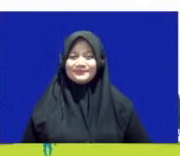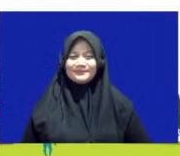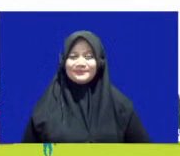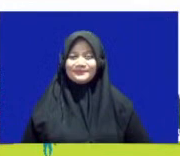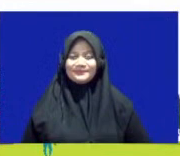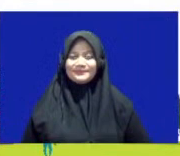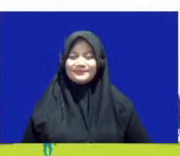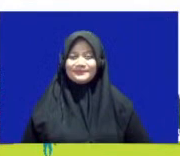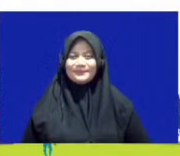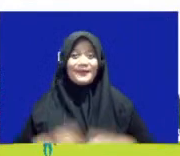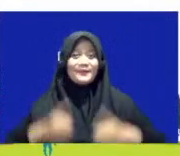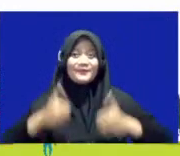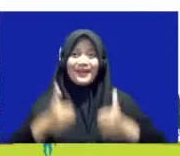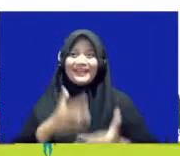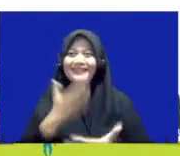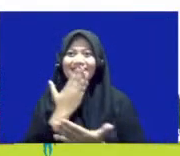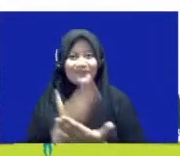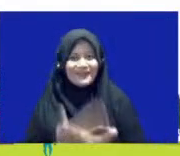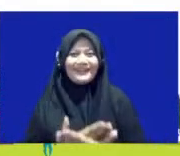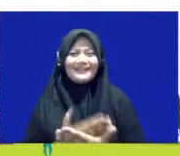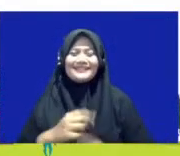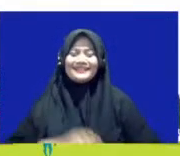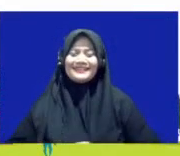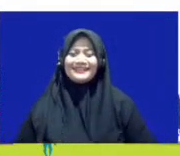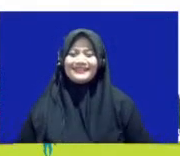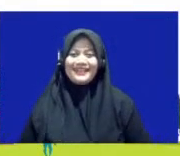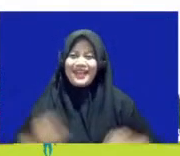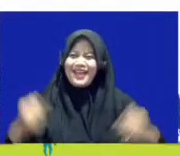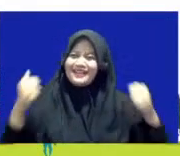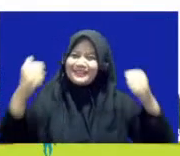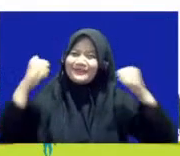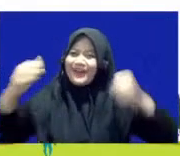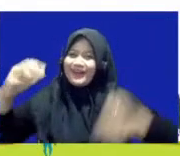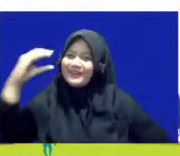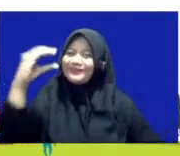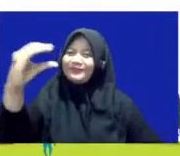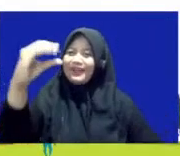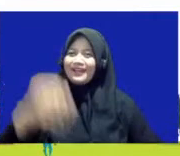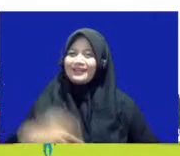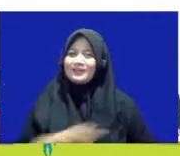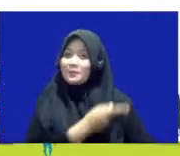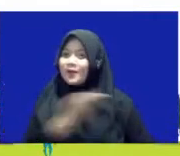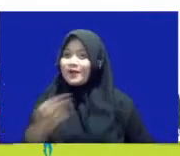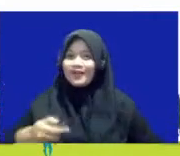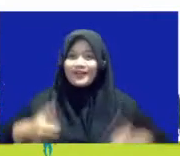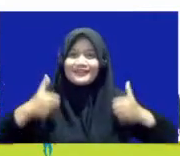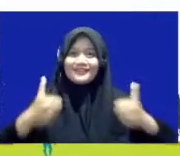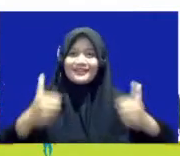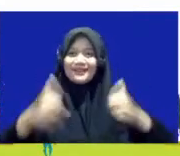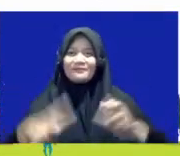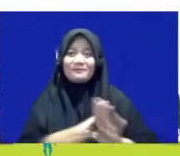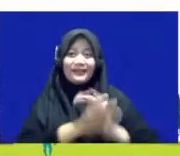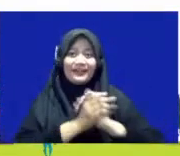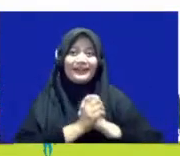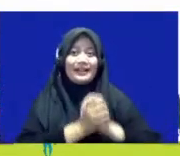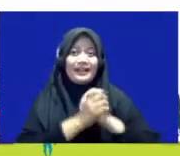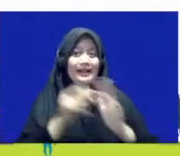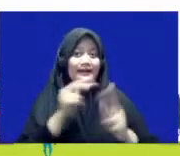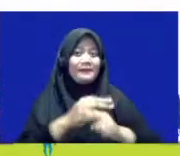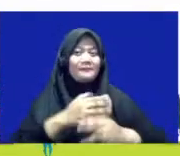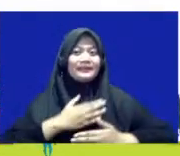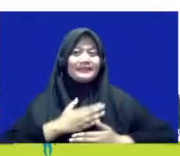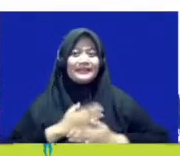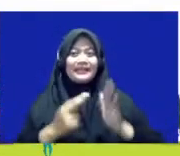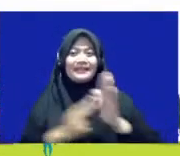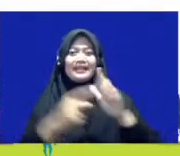Baik, terima kasih. Semangat pagi, are you ready? Perkenalkan, nama saya Nana